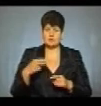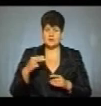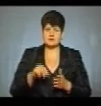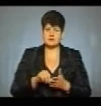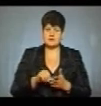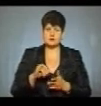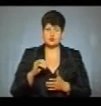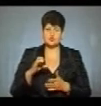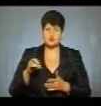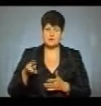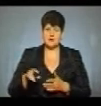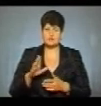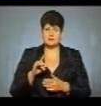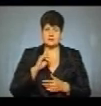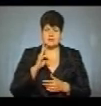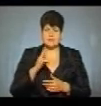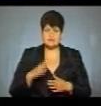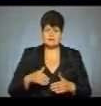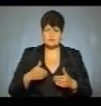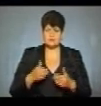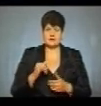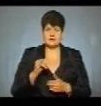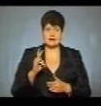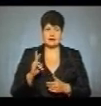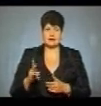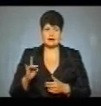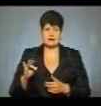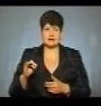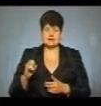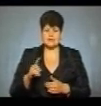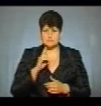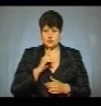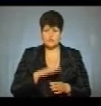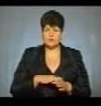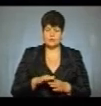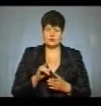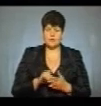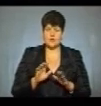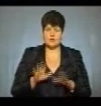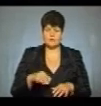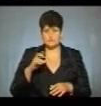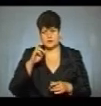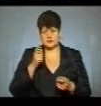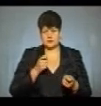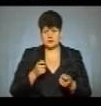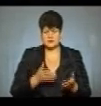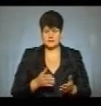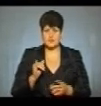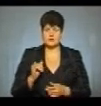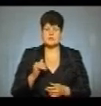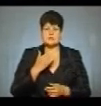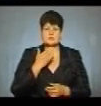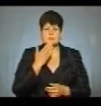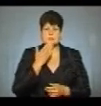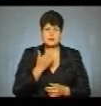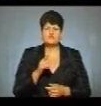представив Ігоря Сополя, Володимир Зеленський звернувся до Івана Крисака, який тимчасово виконував обов'язки голови облдержадміністрації. Його запитав, чому